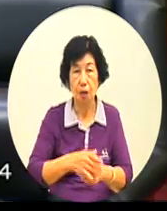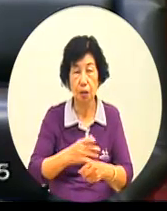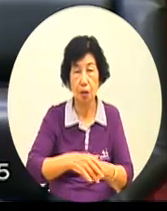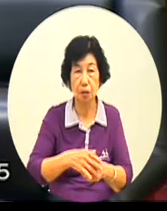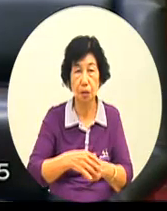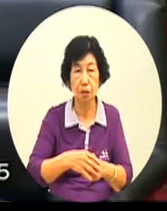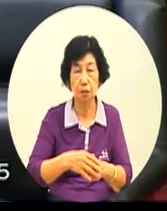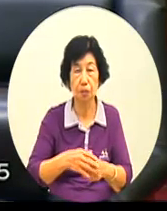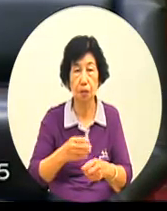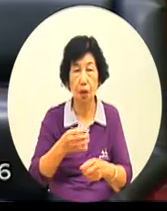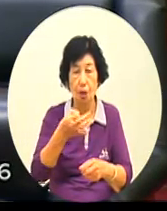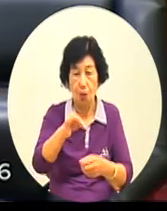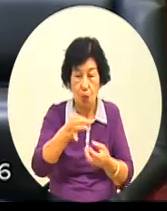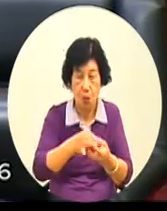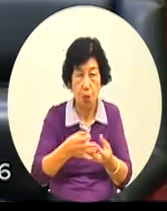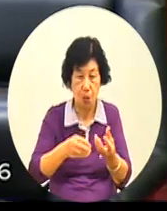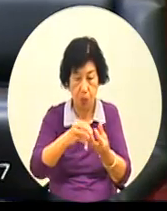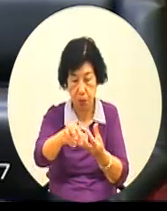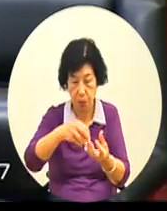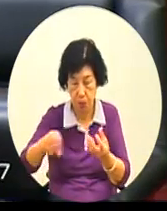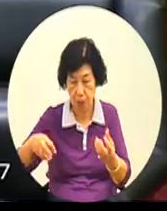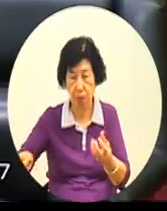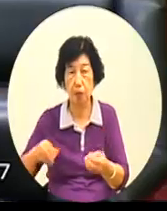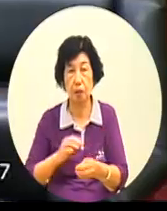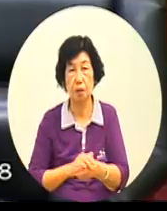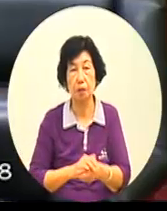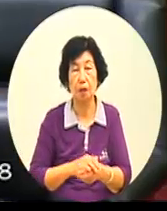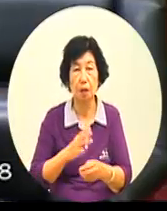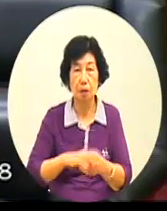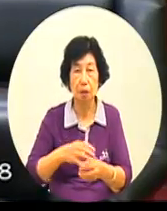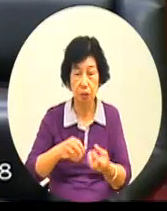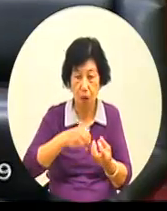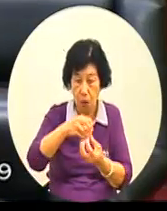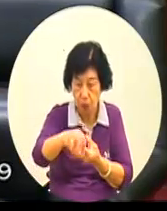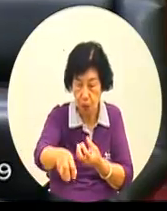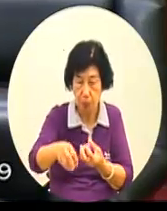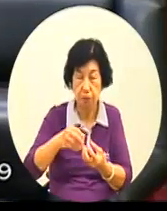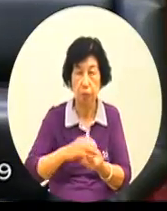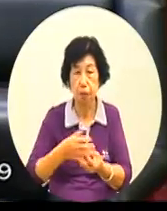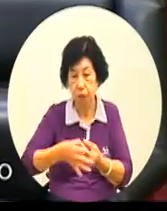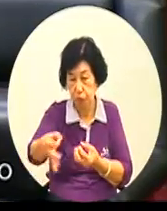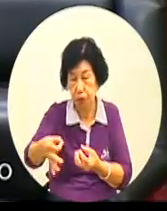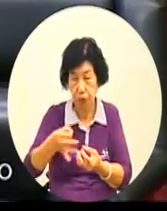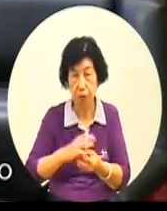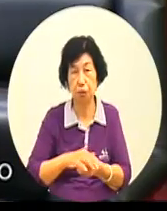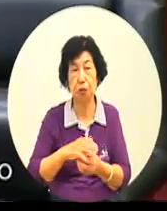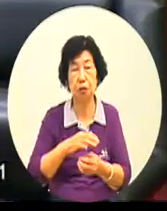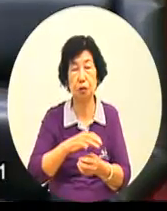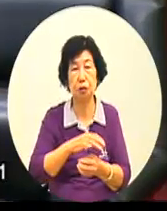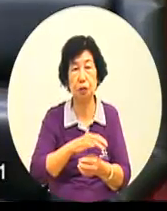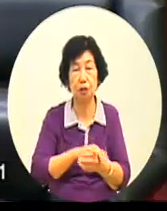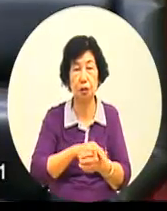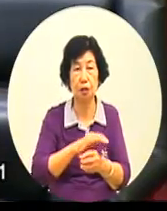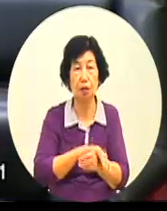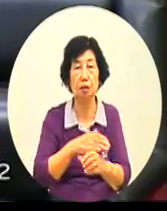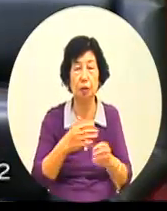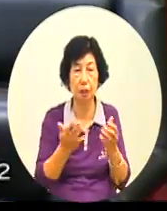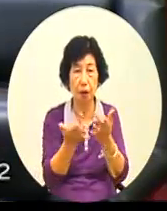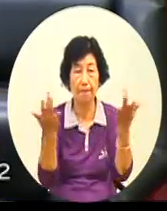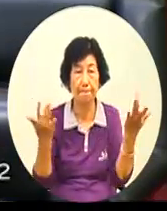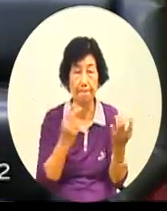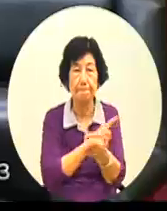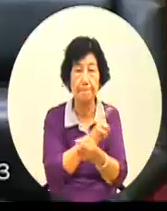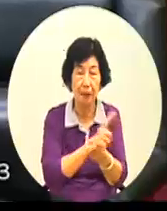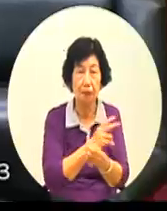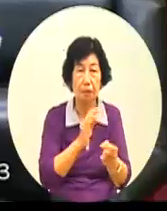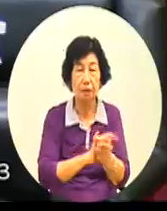筹款里面呢，到底到我们茂林区的真正区公所的这些统筹款，从中央哈到我们的市府这